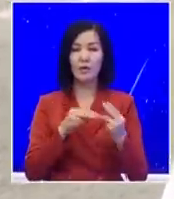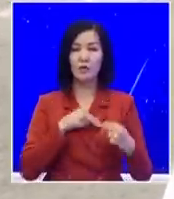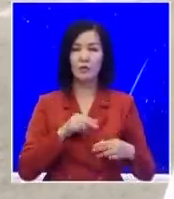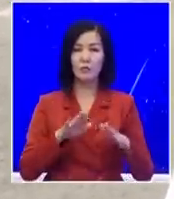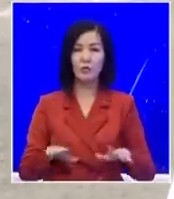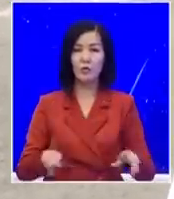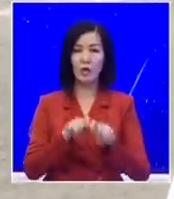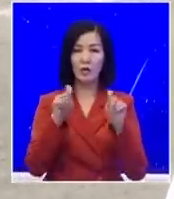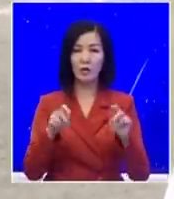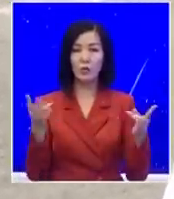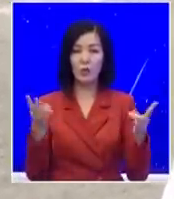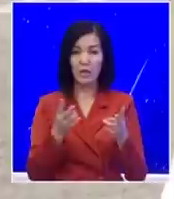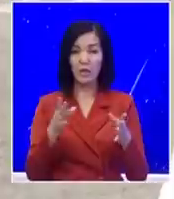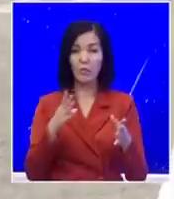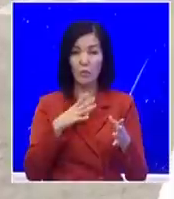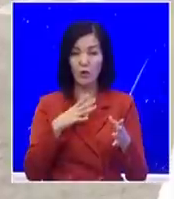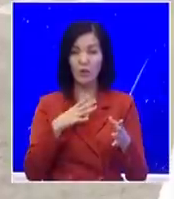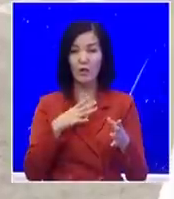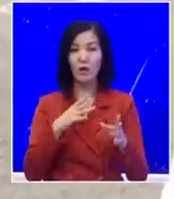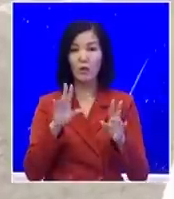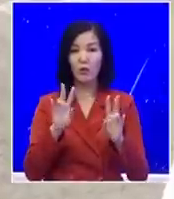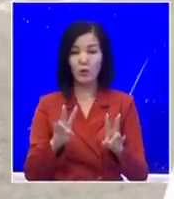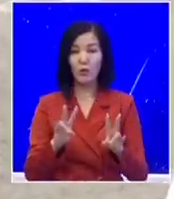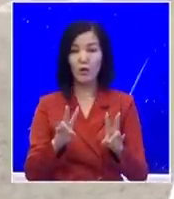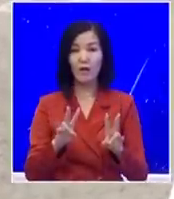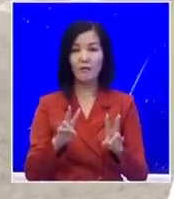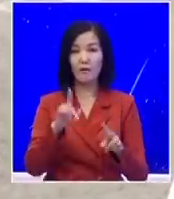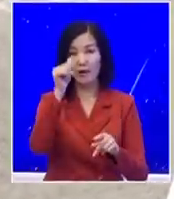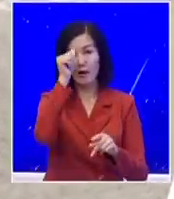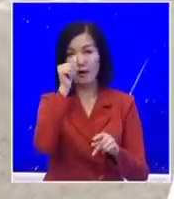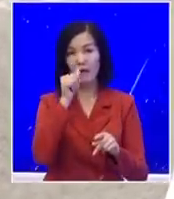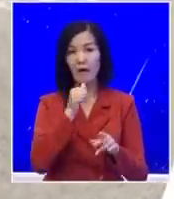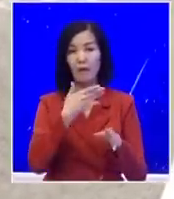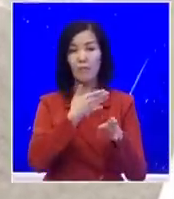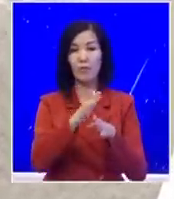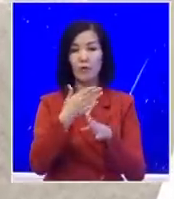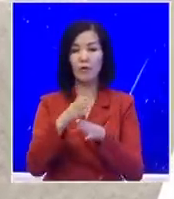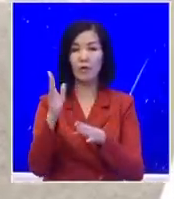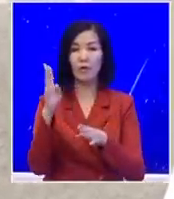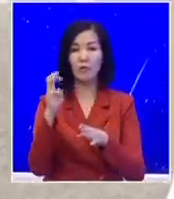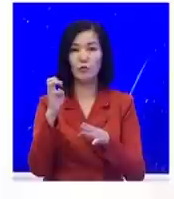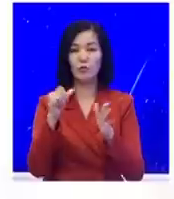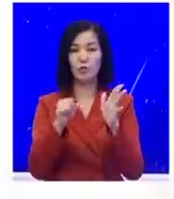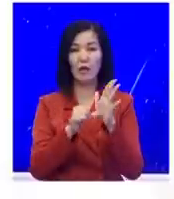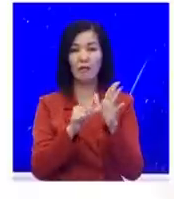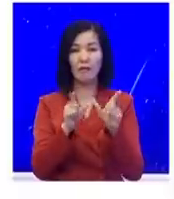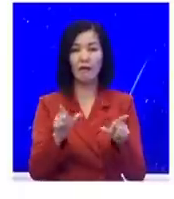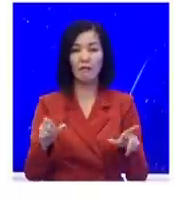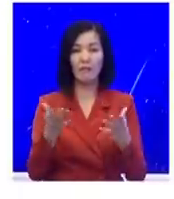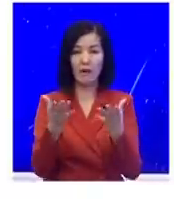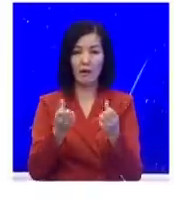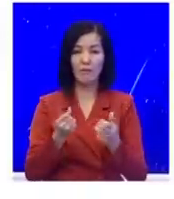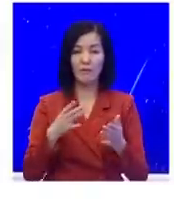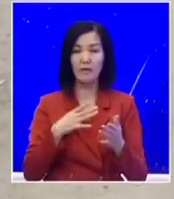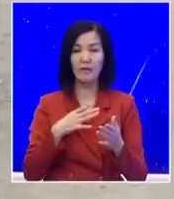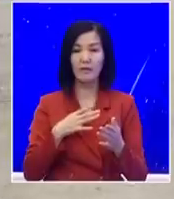ашылу керек болған. Қазір әр айға бөлгендегі планы бойынша 286 болған, бізде 306 адам бүгінгі адам қабылданды. Объект